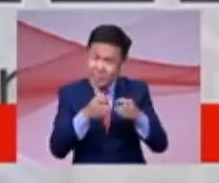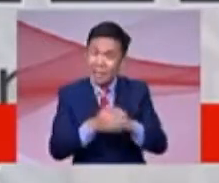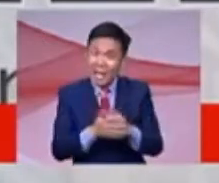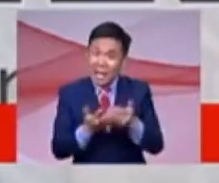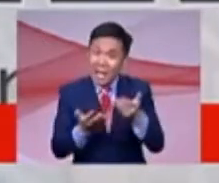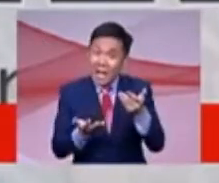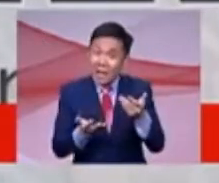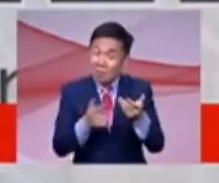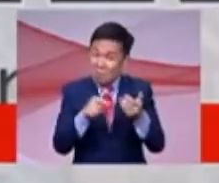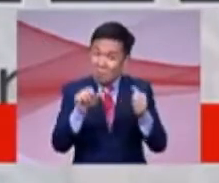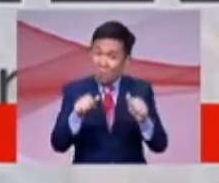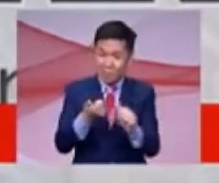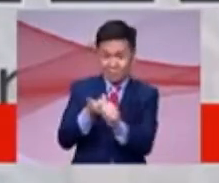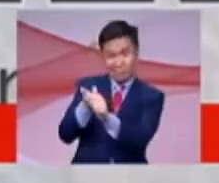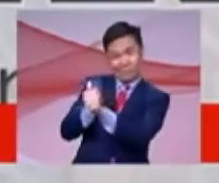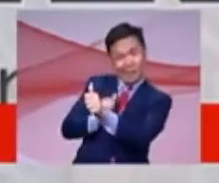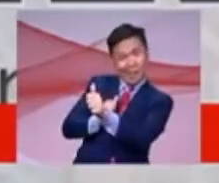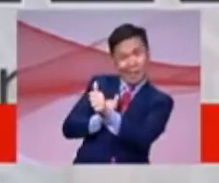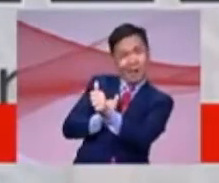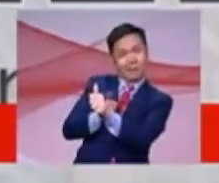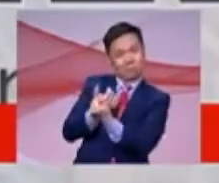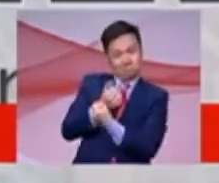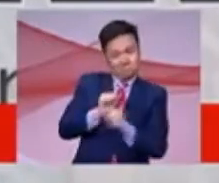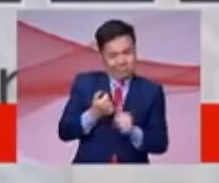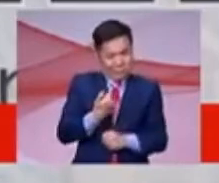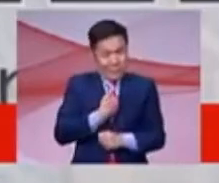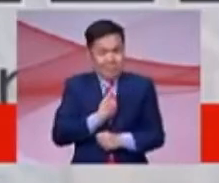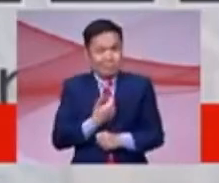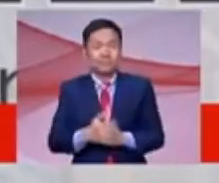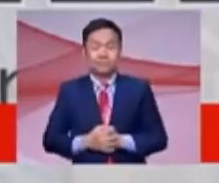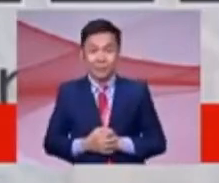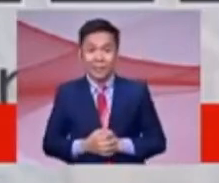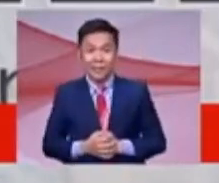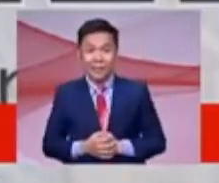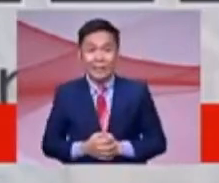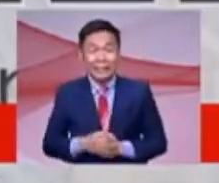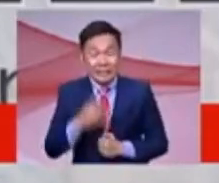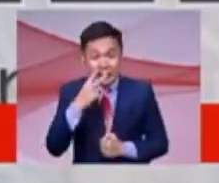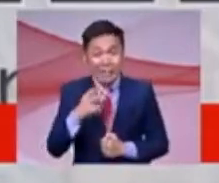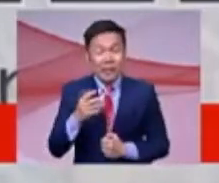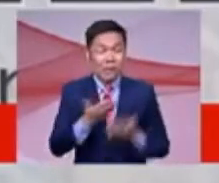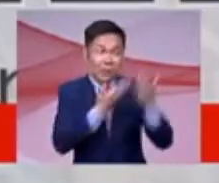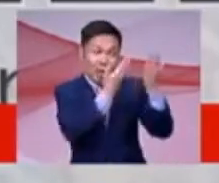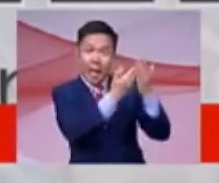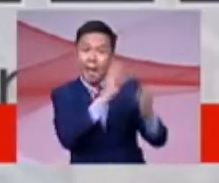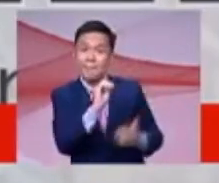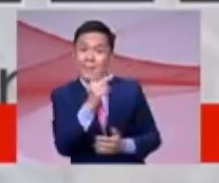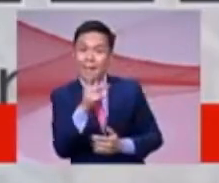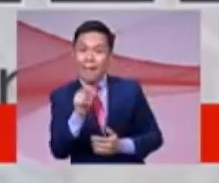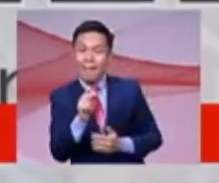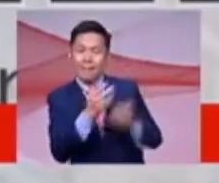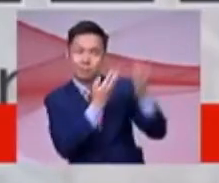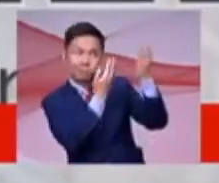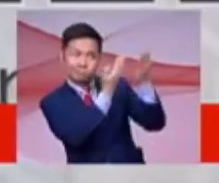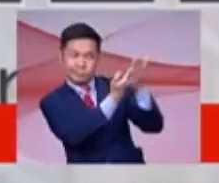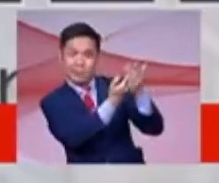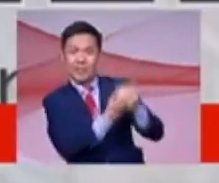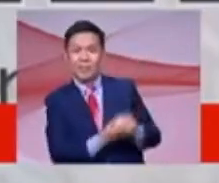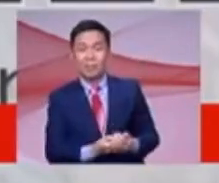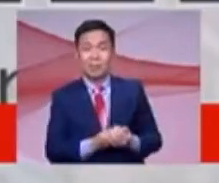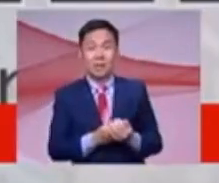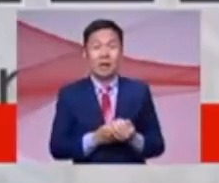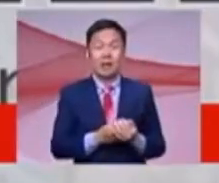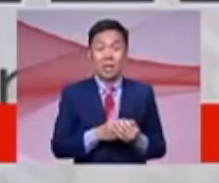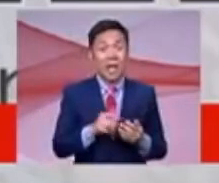boleh elakkan daripada jangkiti. Dan tindakan kita iaitu kita mencadangkan kepada MKN yang pertama iaitu tiada